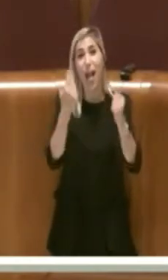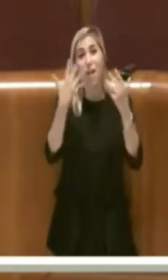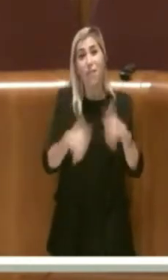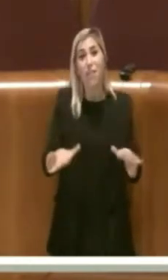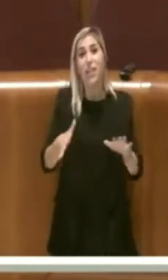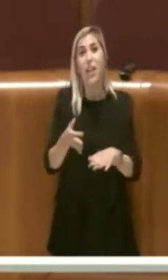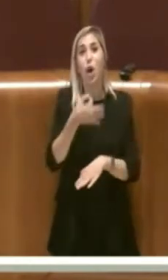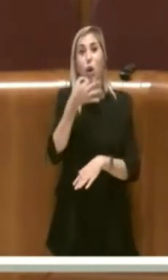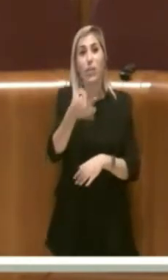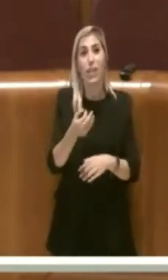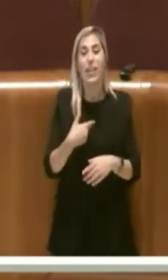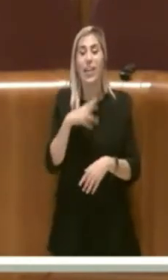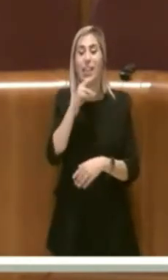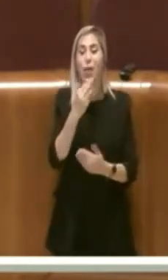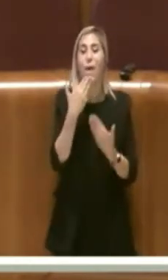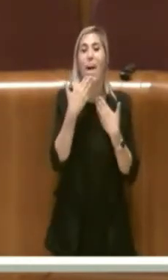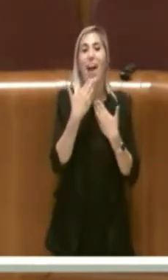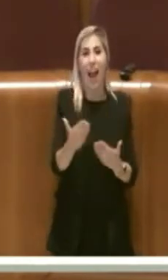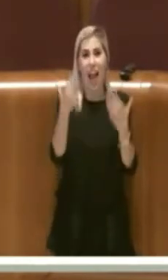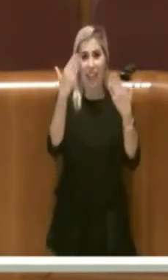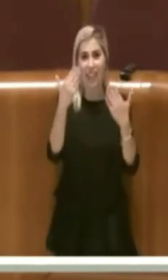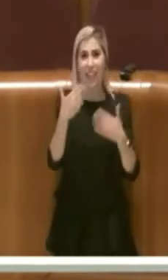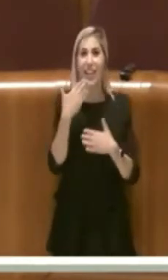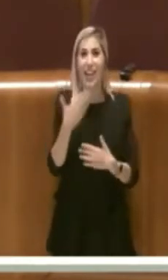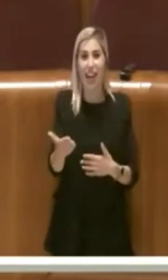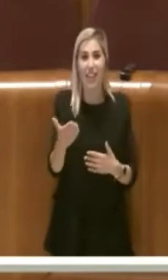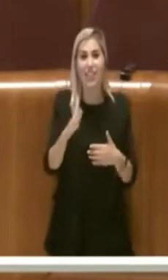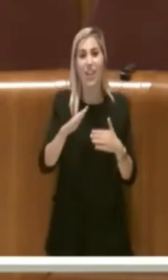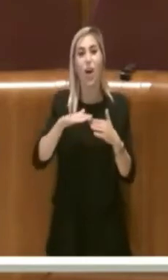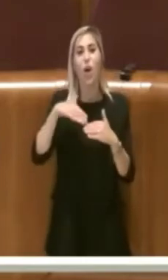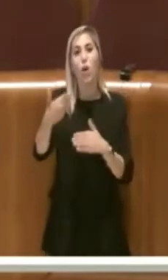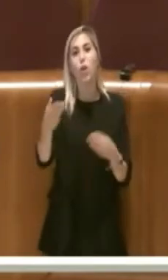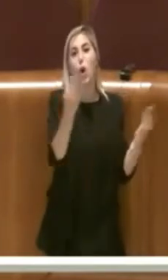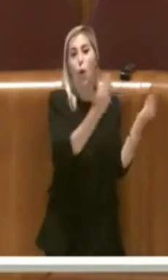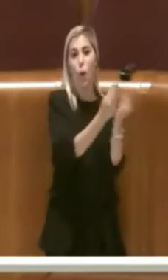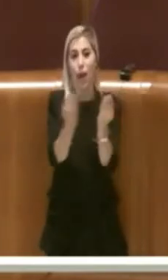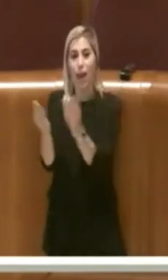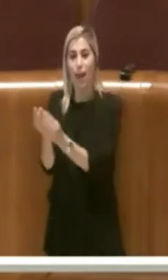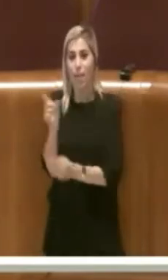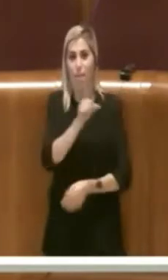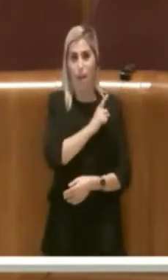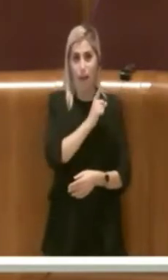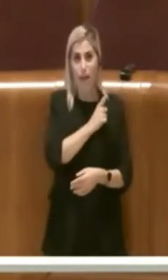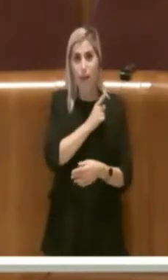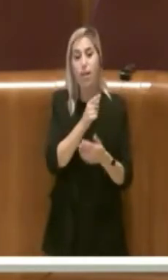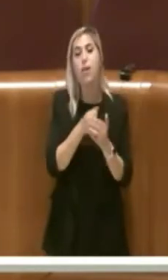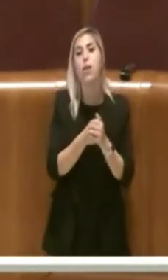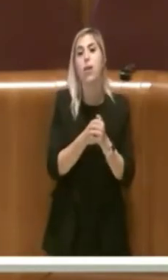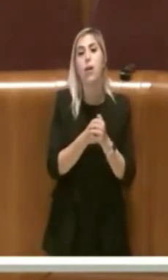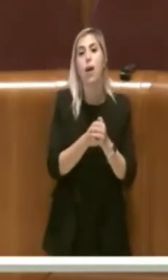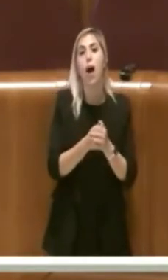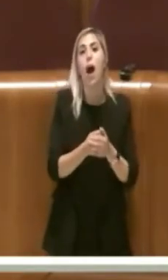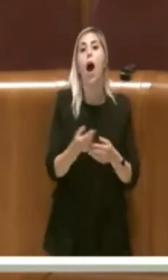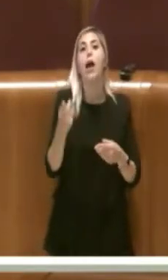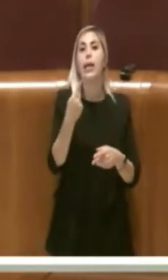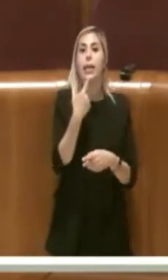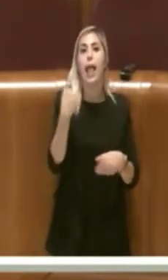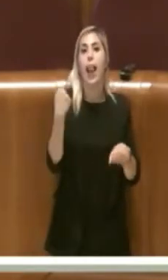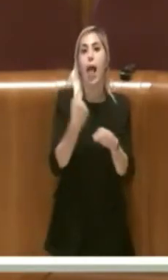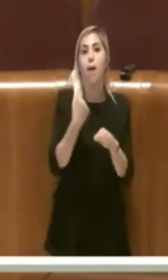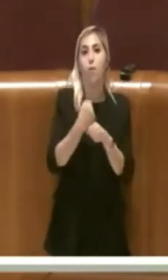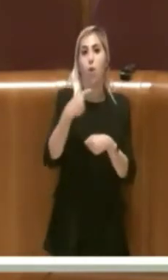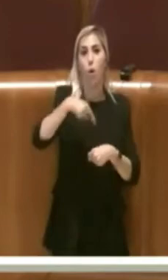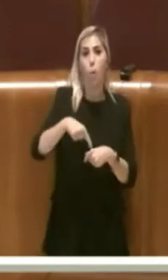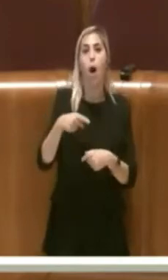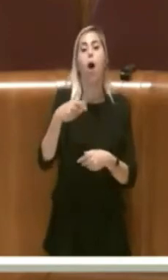consiliatura. Ringrazio, consentitemi i ringraziamenti, oltre alle mie colleghe e ai miei colleghi, ai funzionari che